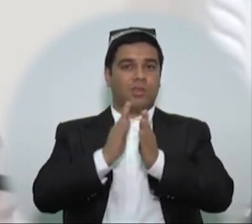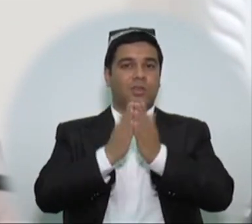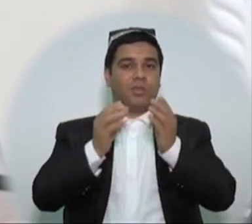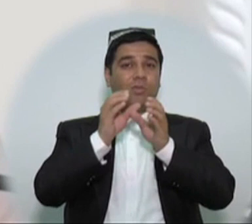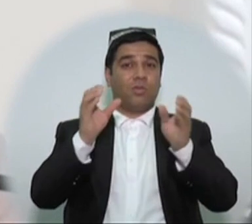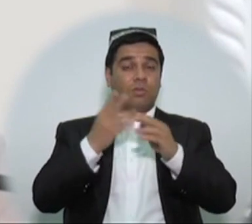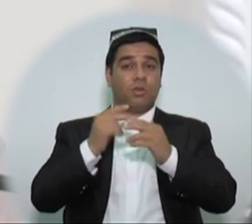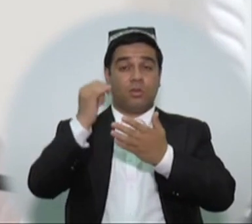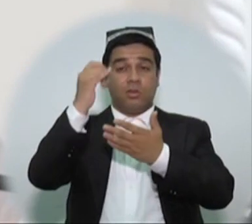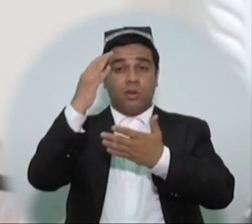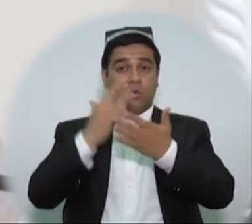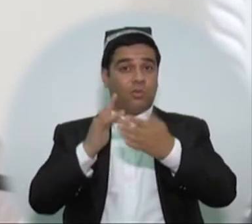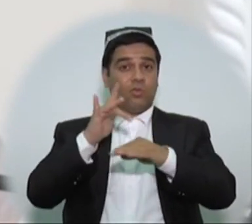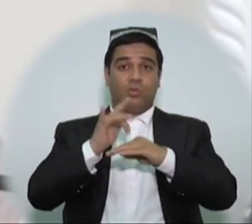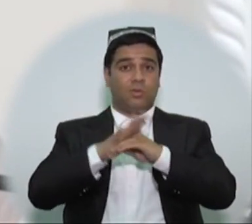Ro'yxatini qilishi bo'lgani yo'q hali.